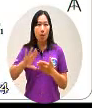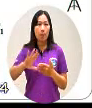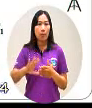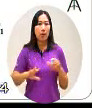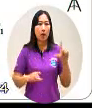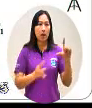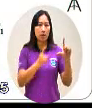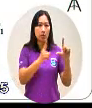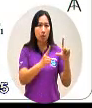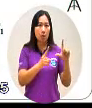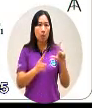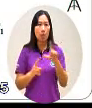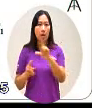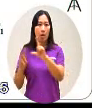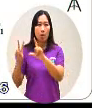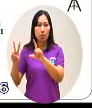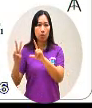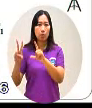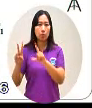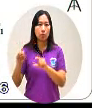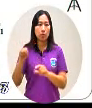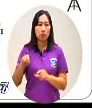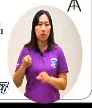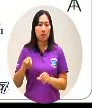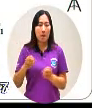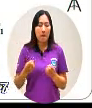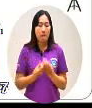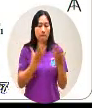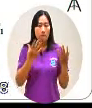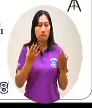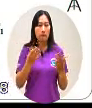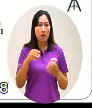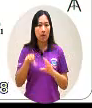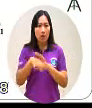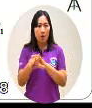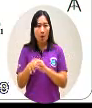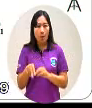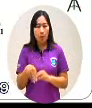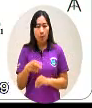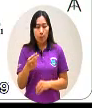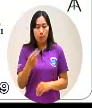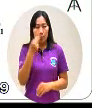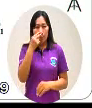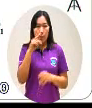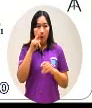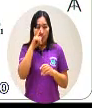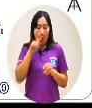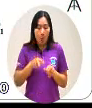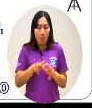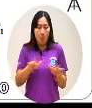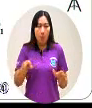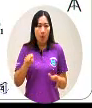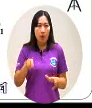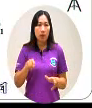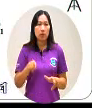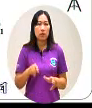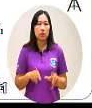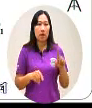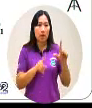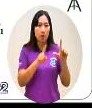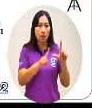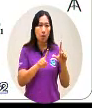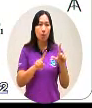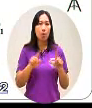内，一定那直接发生有空气污染吼，一定会当切掉 L1 比 L2 这个范围内较